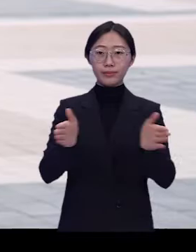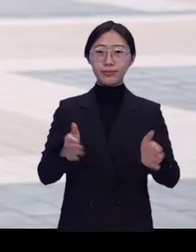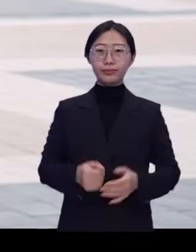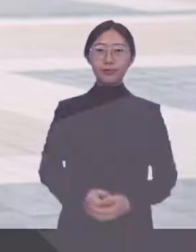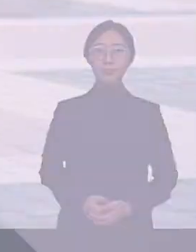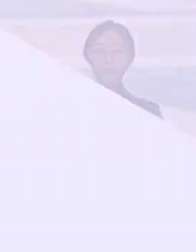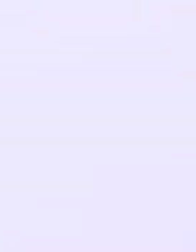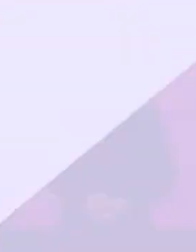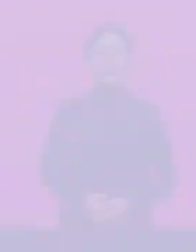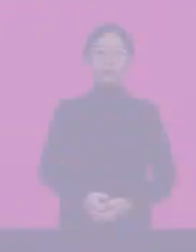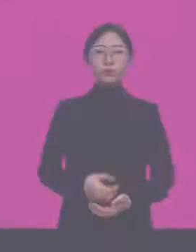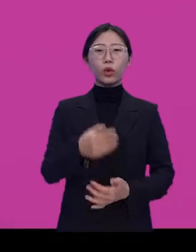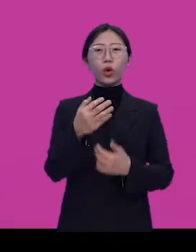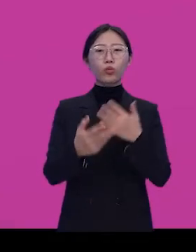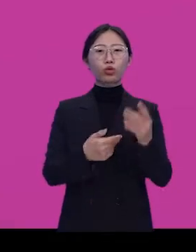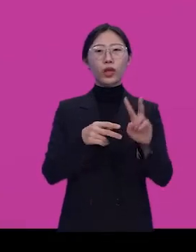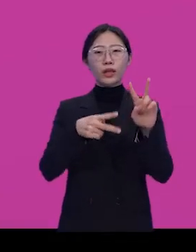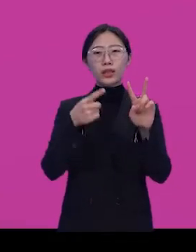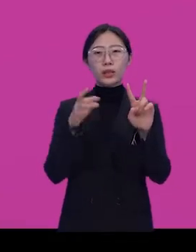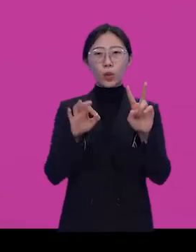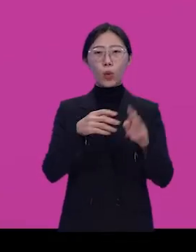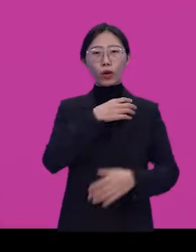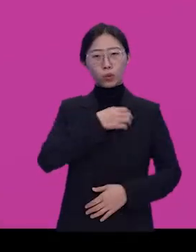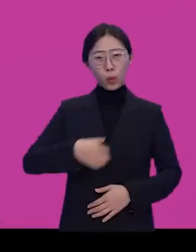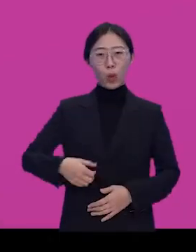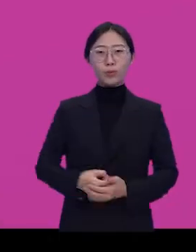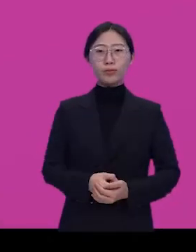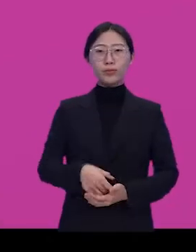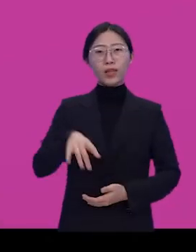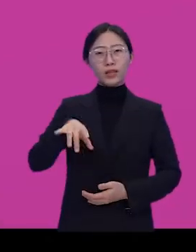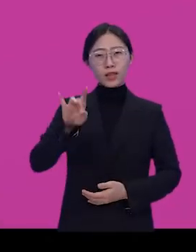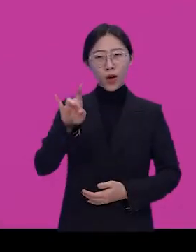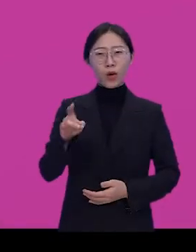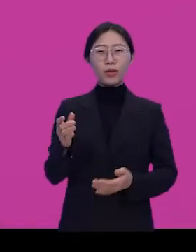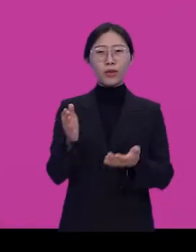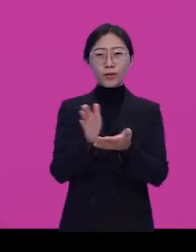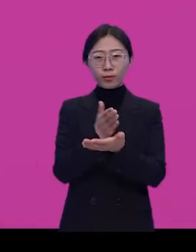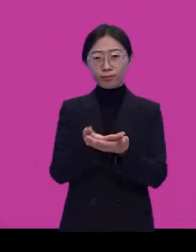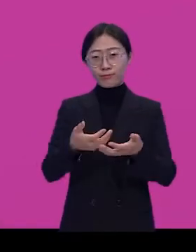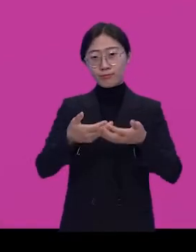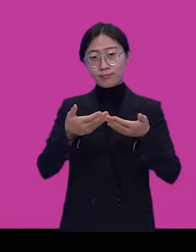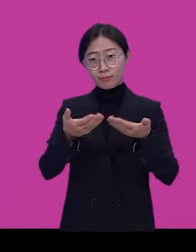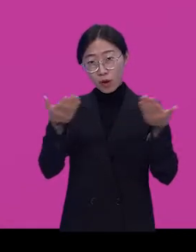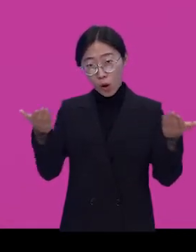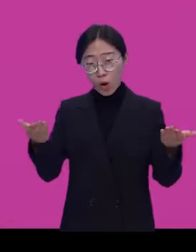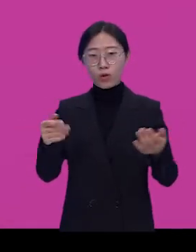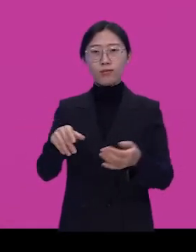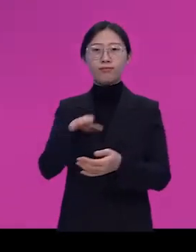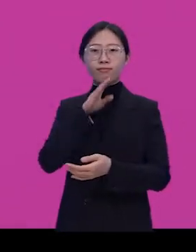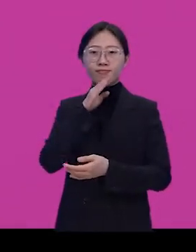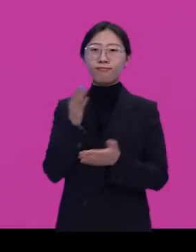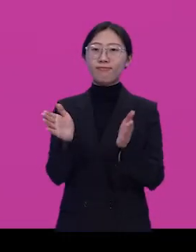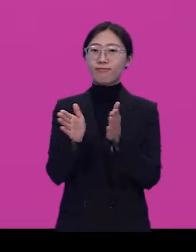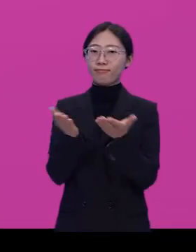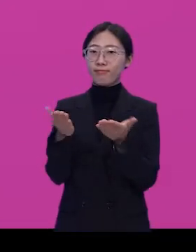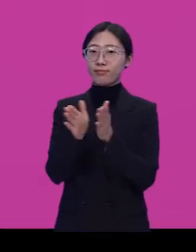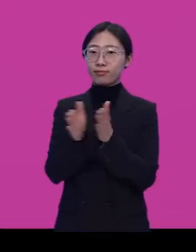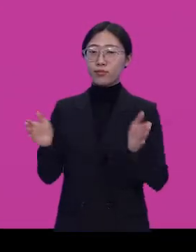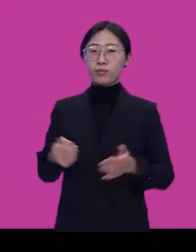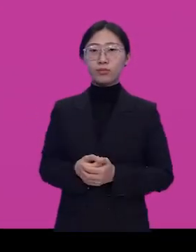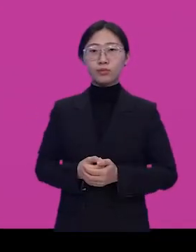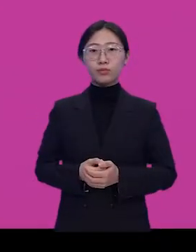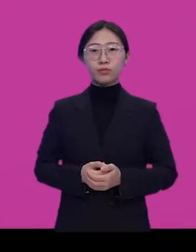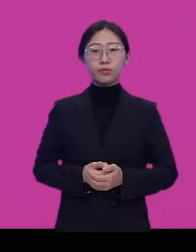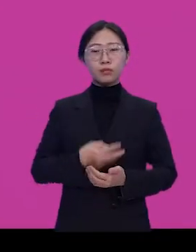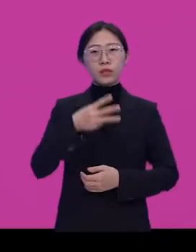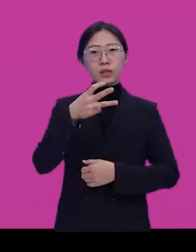뉴스 시작합니다. 불당이동 행정복지센터가 분동 후 첫 업무를 시작했습니다. 천안시 축구단이